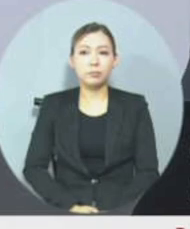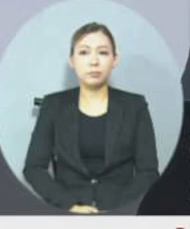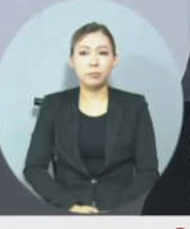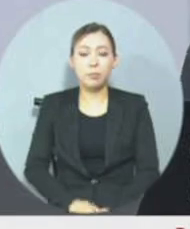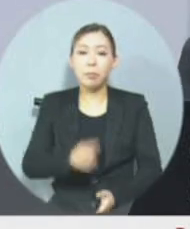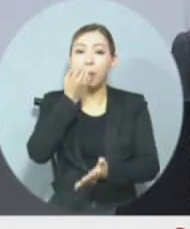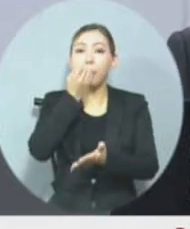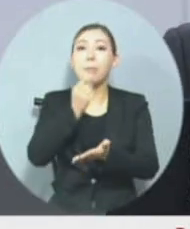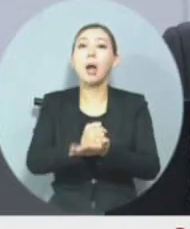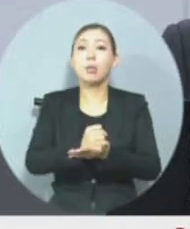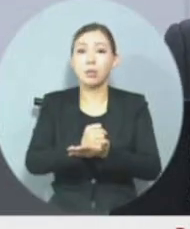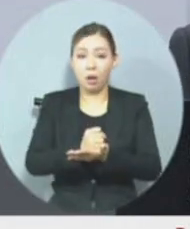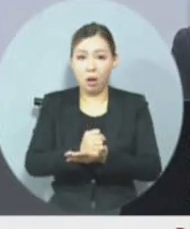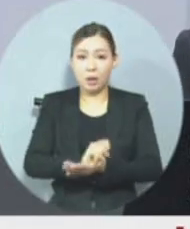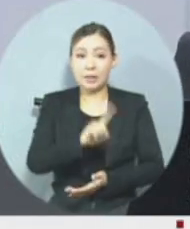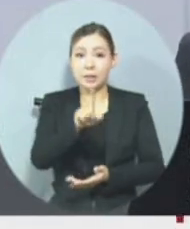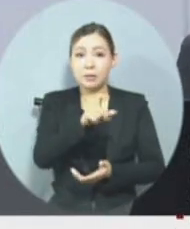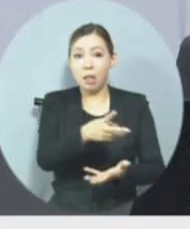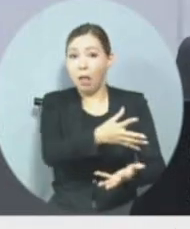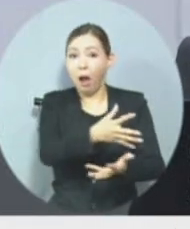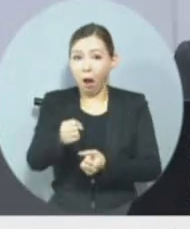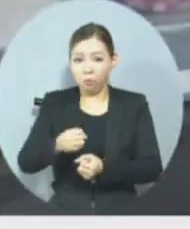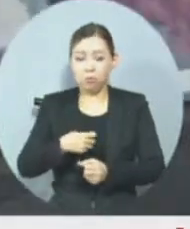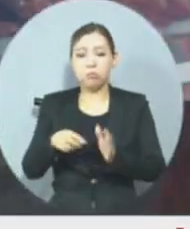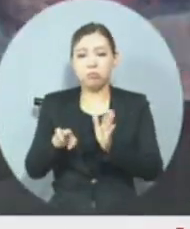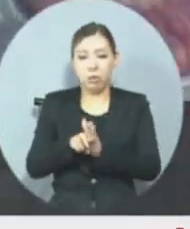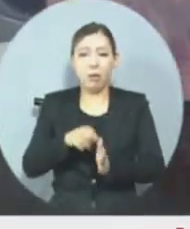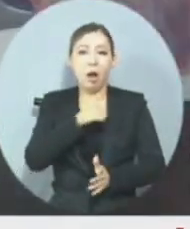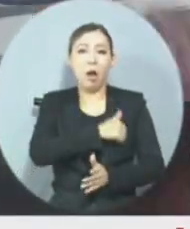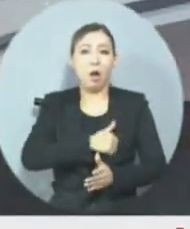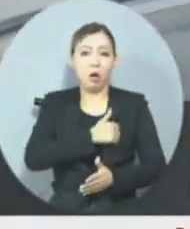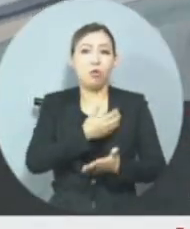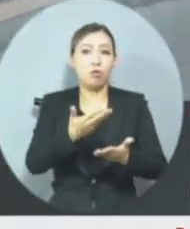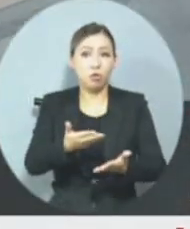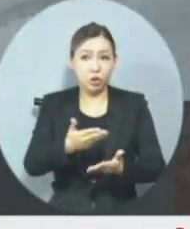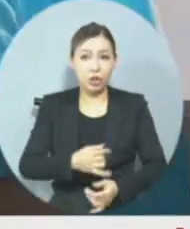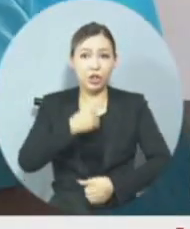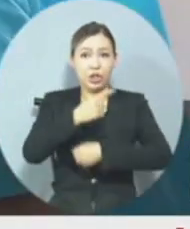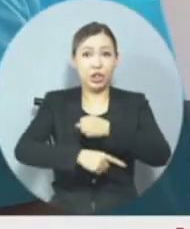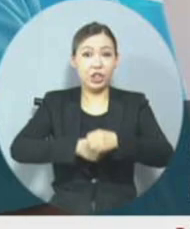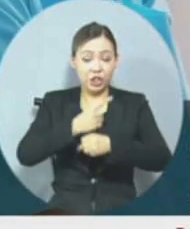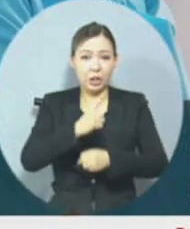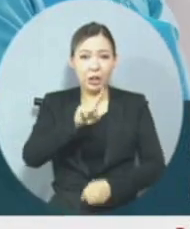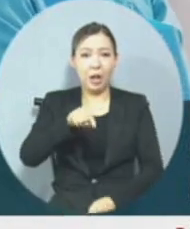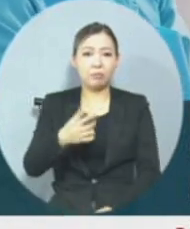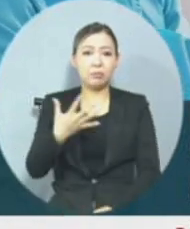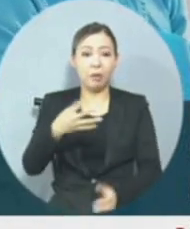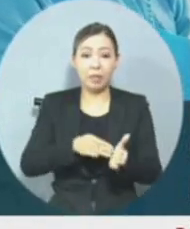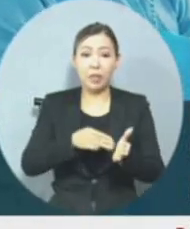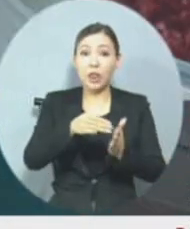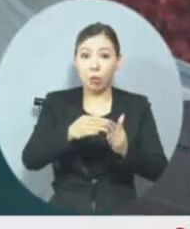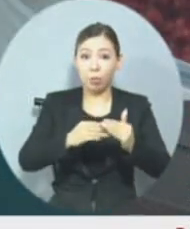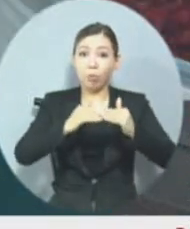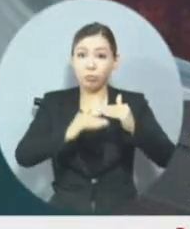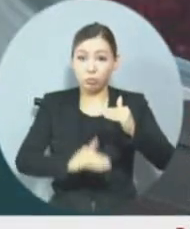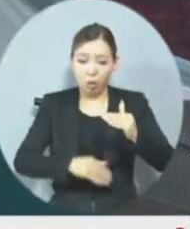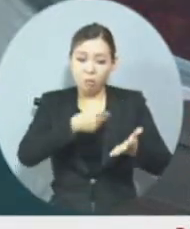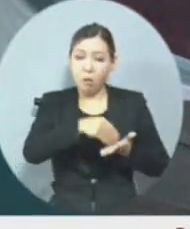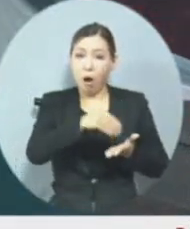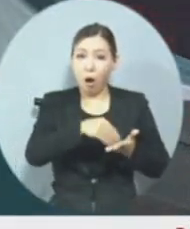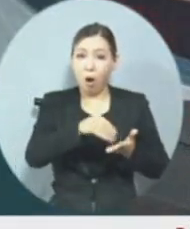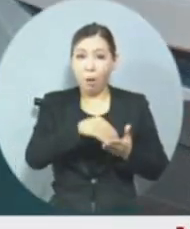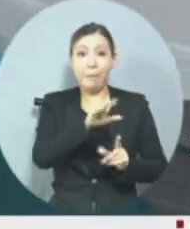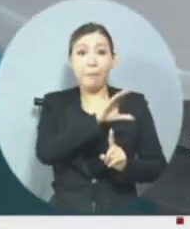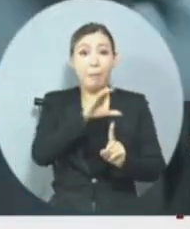баталгаа гаргаж зээл авах тийм боломжийг бол хангана. За мөн жилийн 1.5 тэрбум төгрөгөөс доош борлуулалтын ордохтой аж